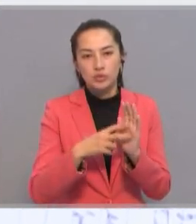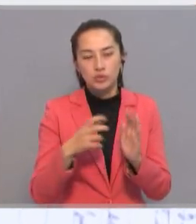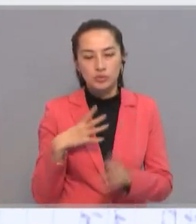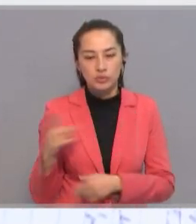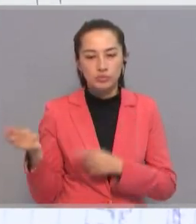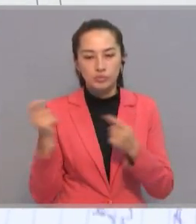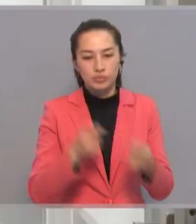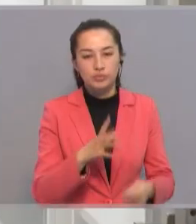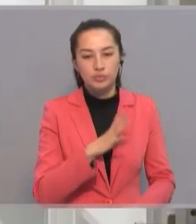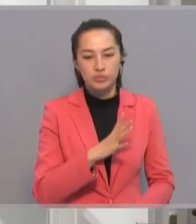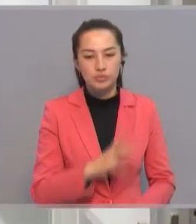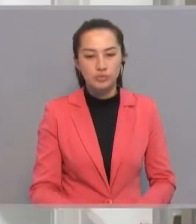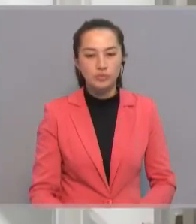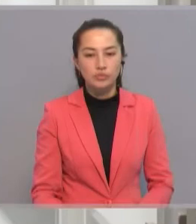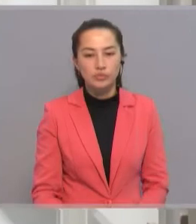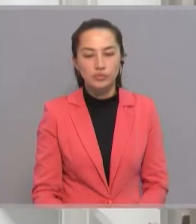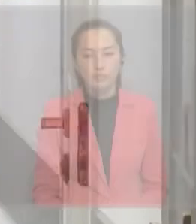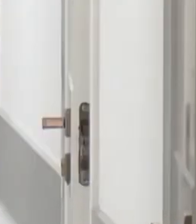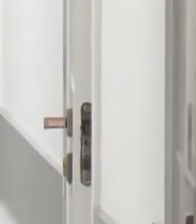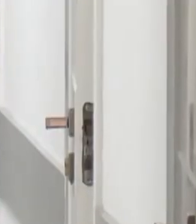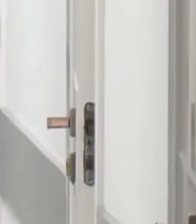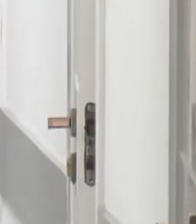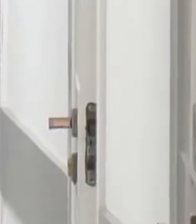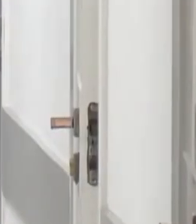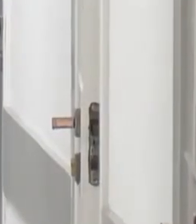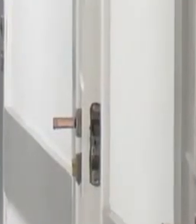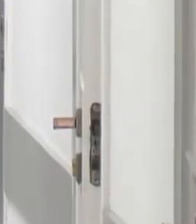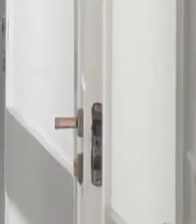жеткізілген. Мақпал Рыспаева, Рулан Рүстем, Лола Розметова, жаңалықтар.